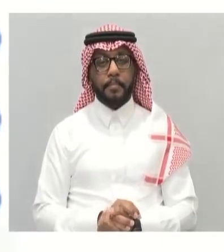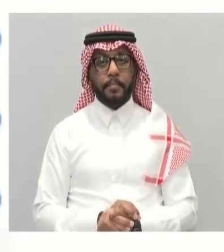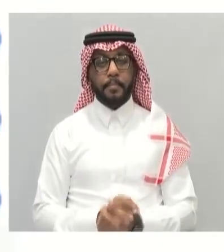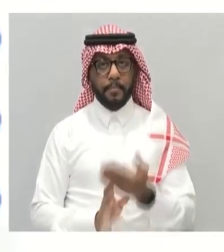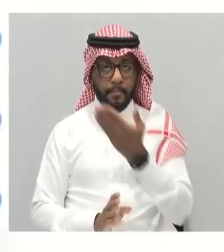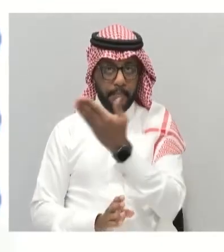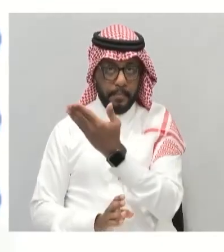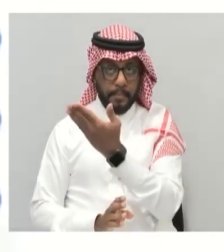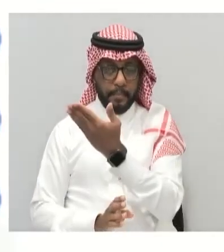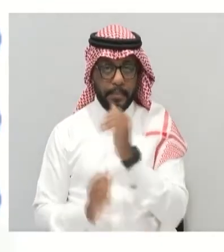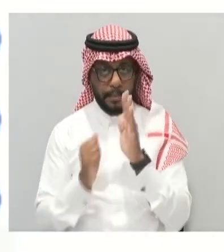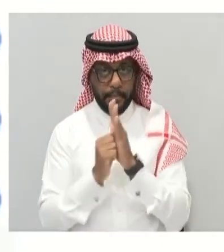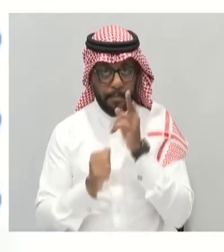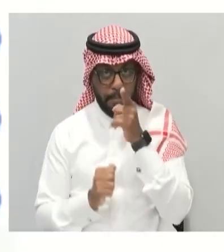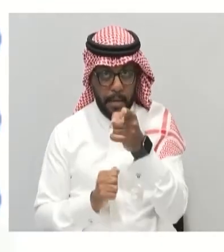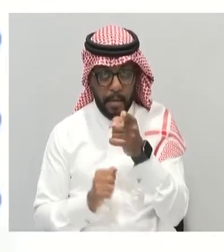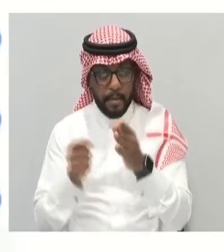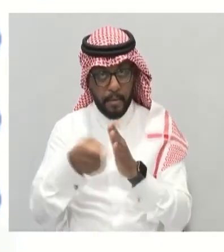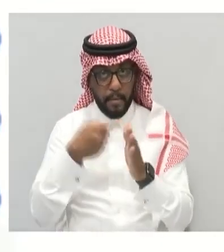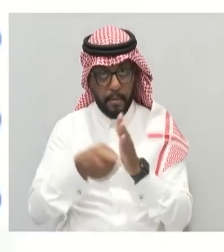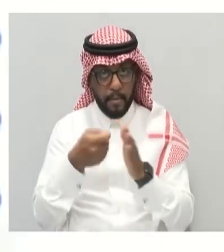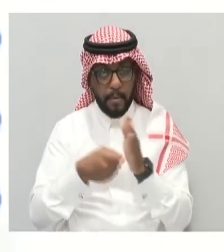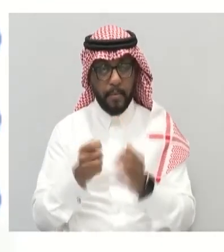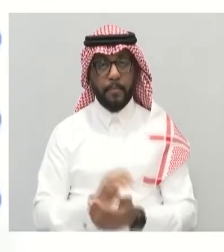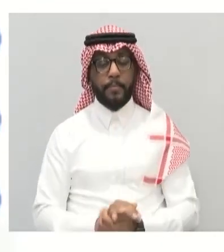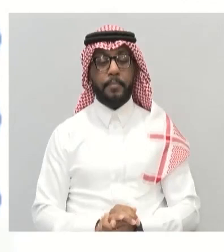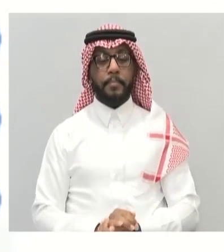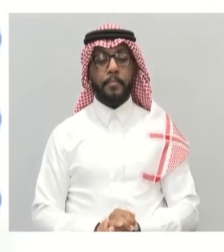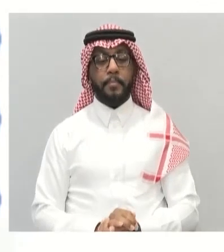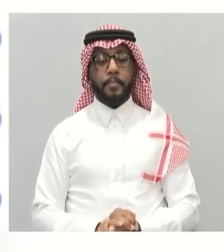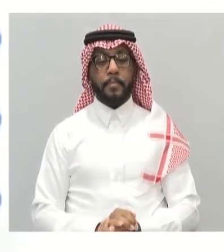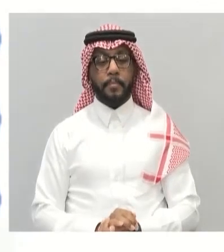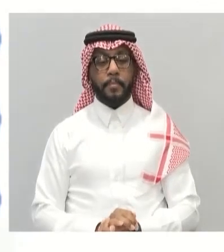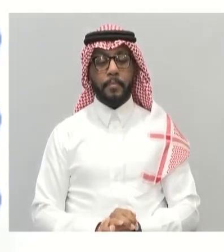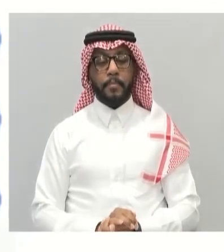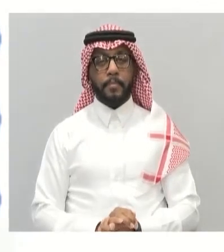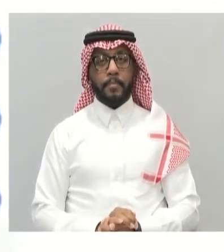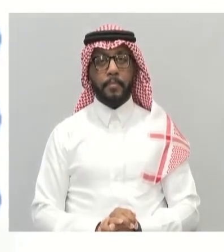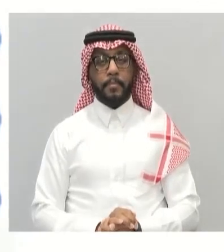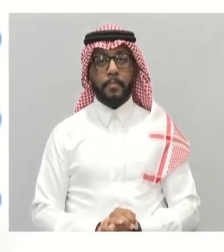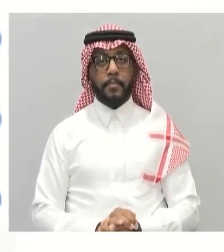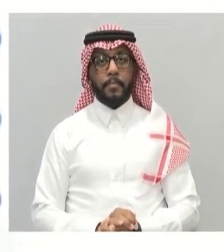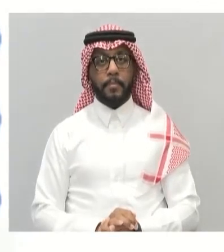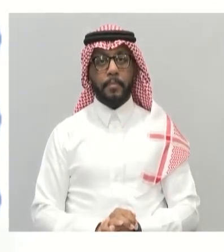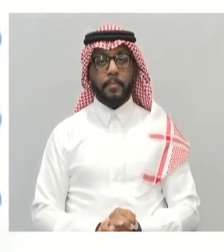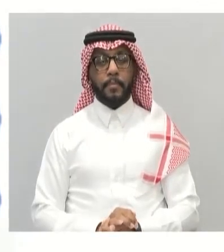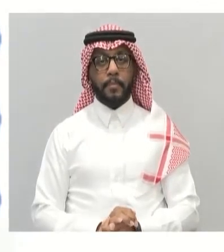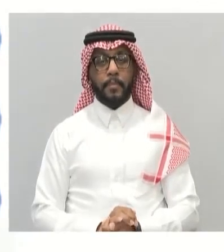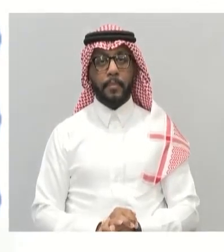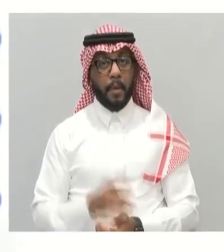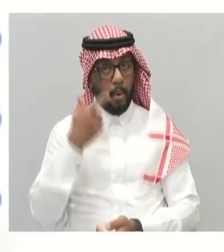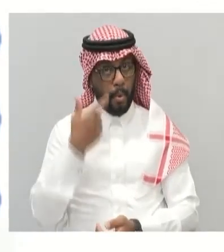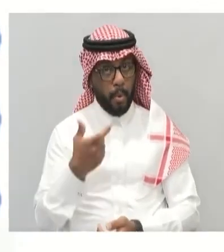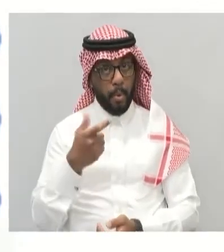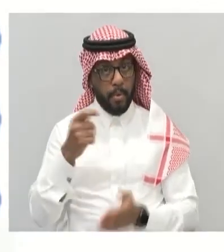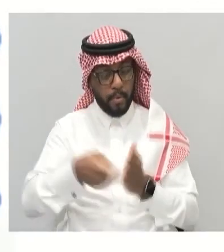خاشع هذه الجمل نريدها ان تكون احوال في جمل مفيده واحرصوا على